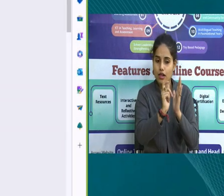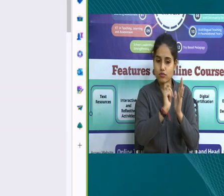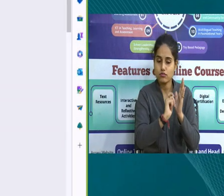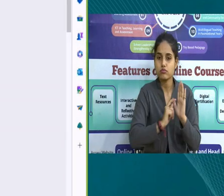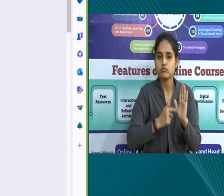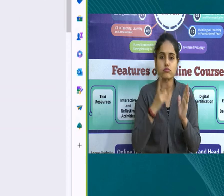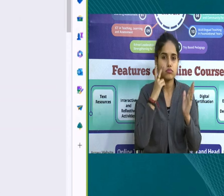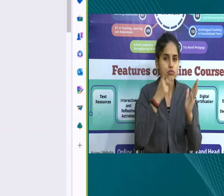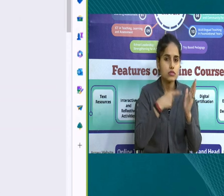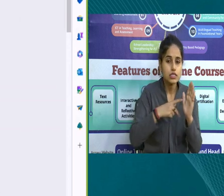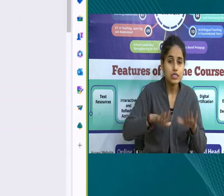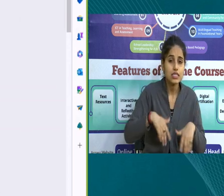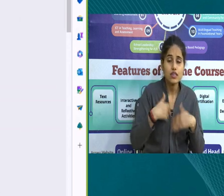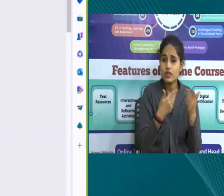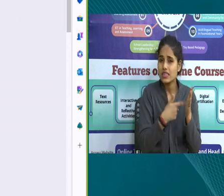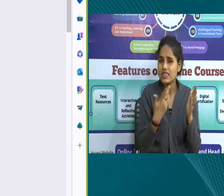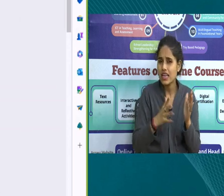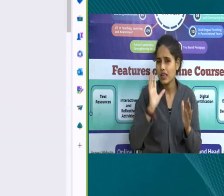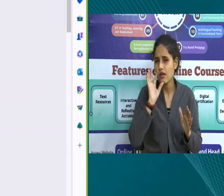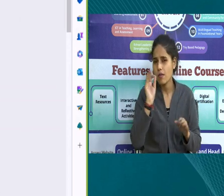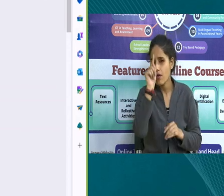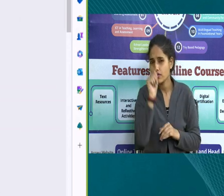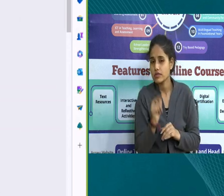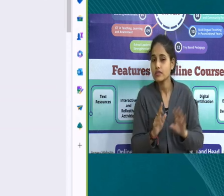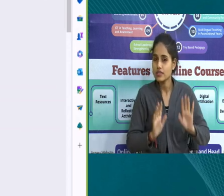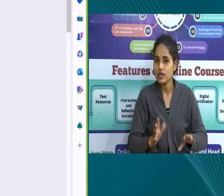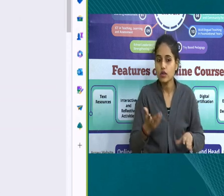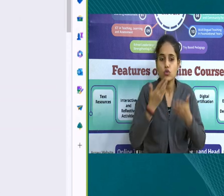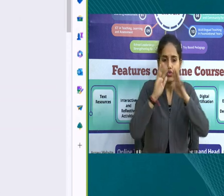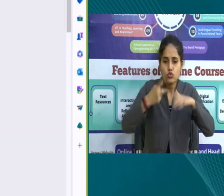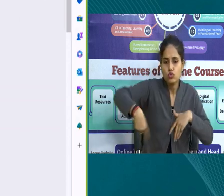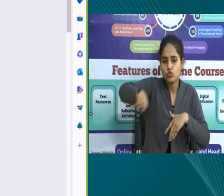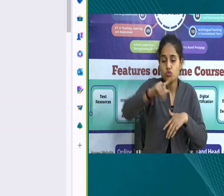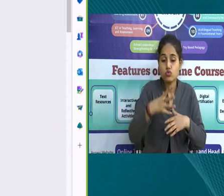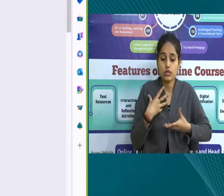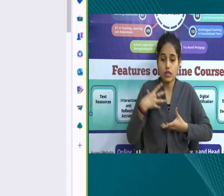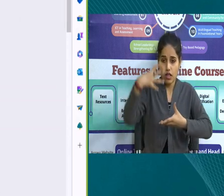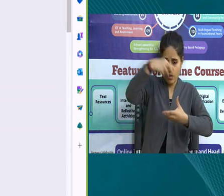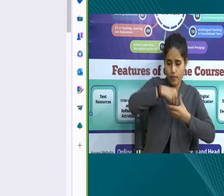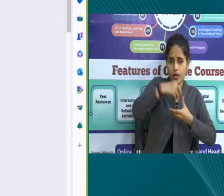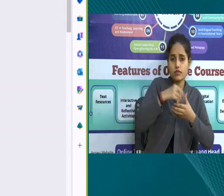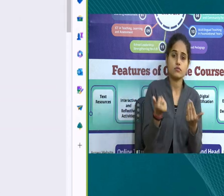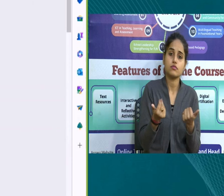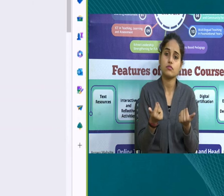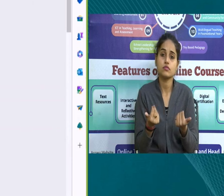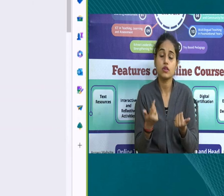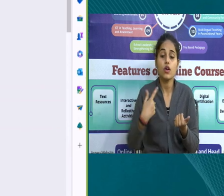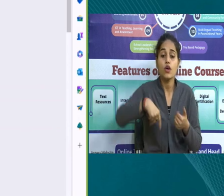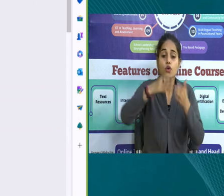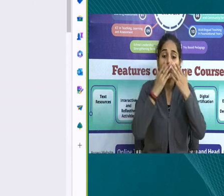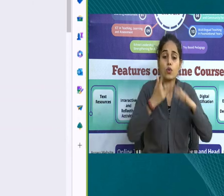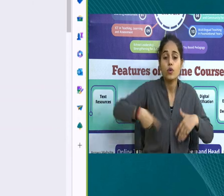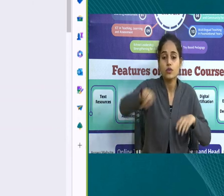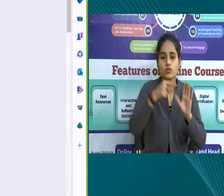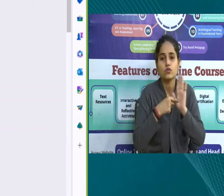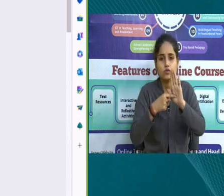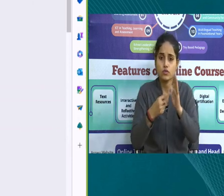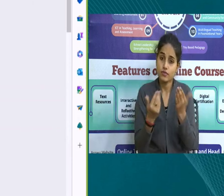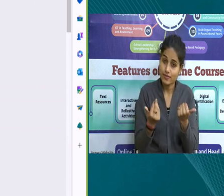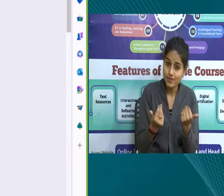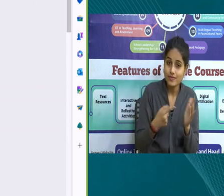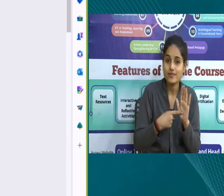ना इंपर्टंट चीज है हम बच्छों के लिए इसको adapt कर सकते हैं और उनको दिखा सकते हैं, यह